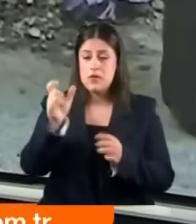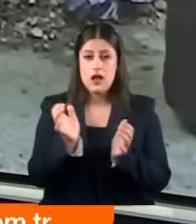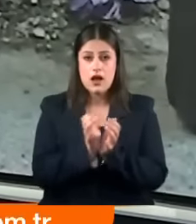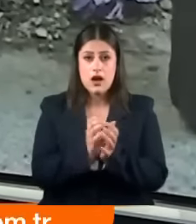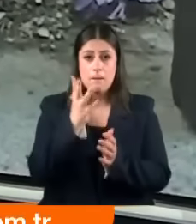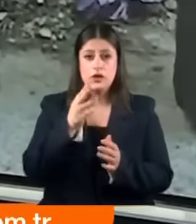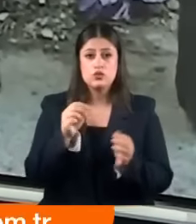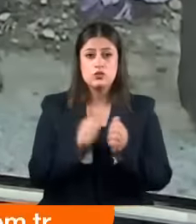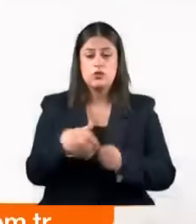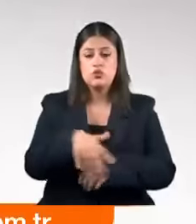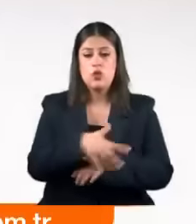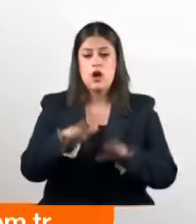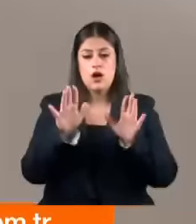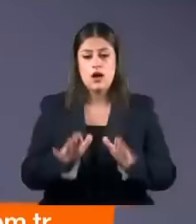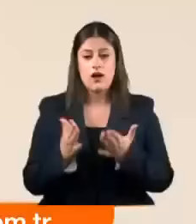kaldı.